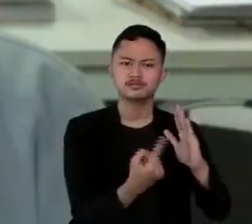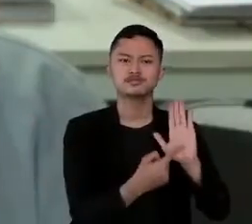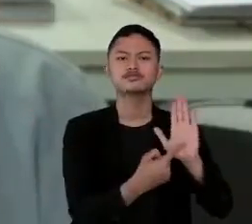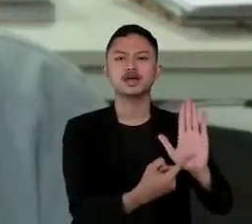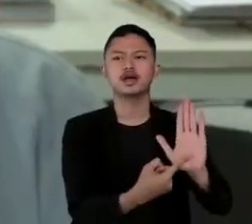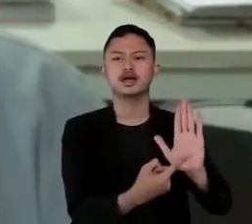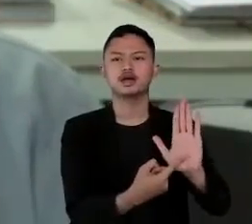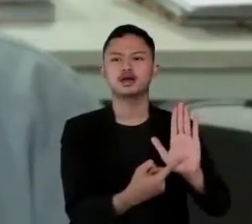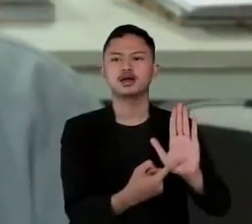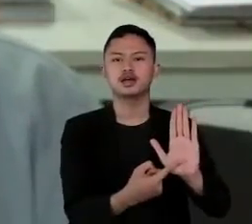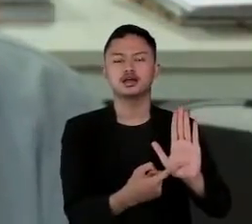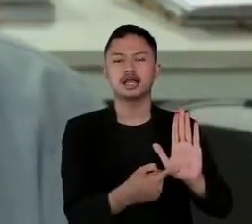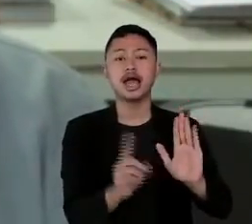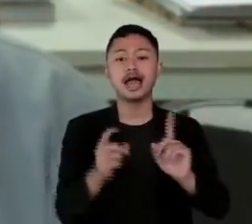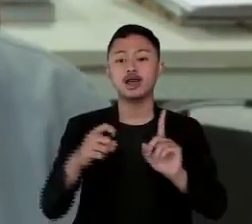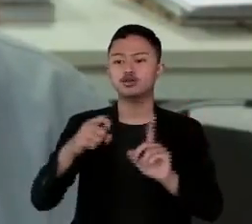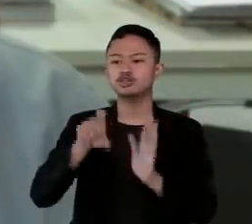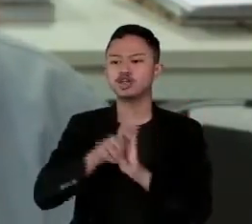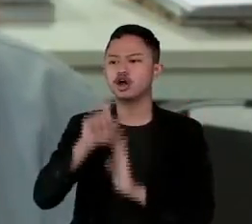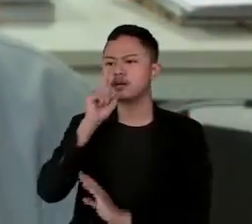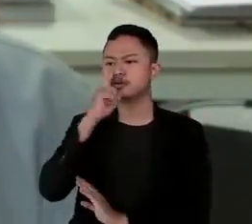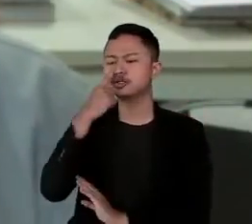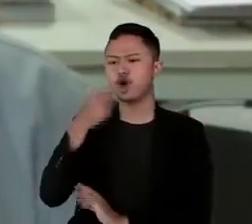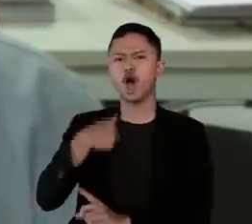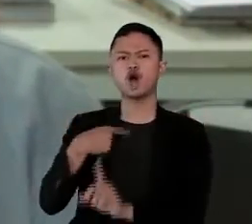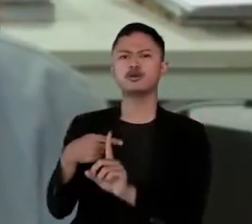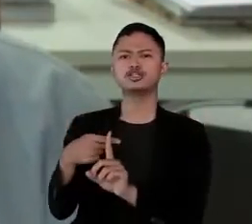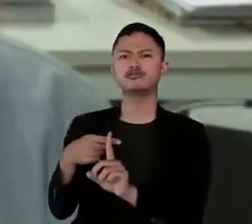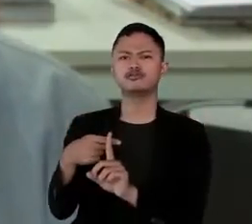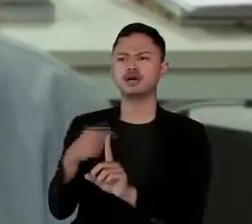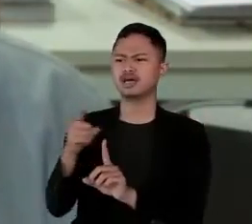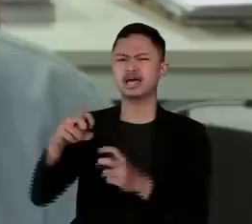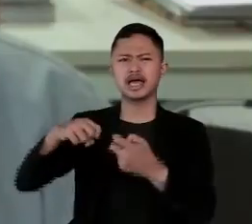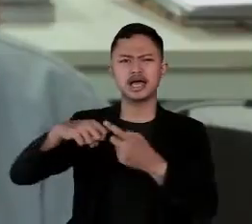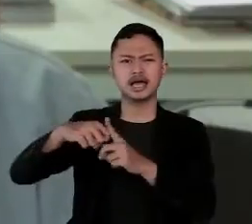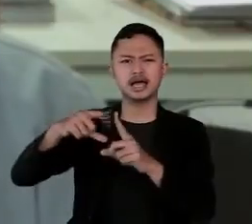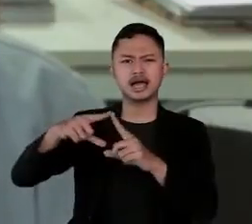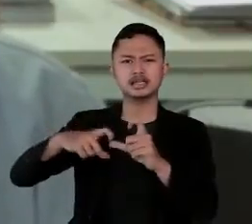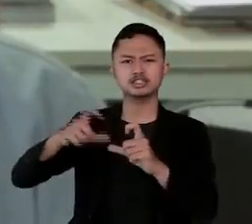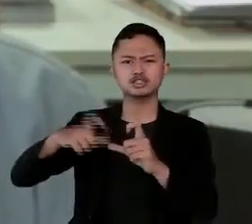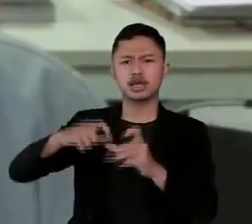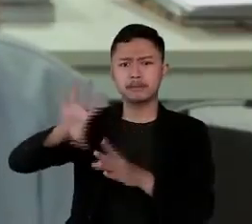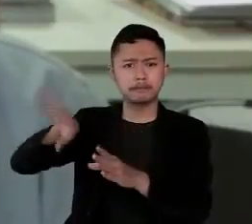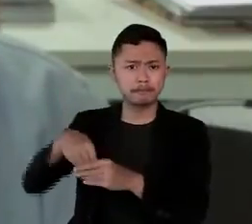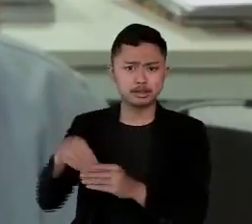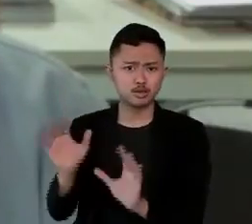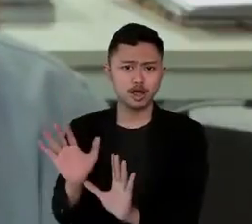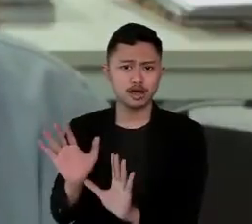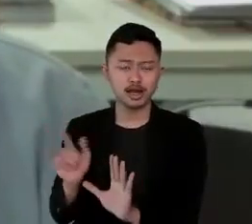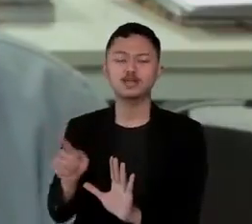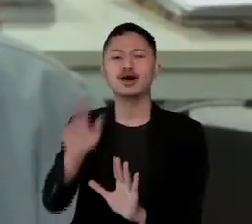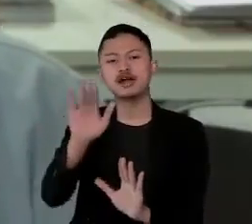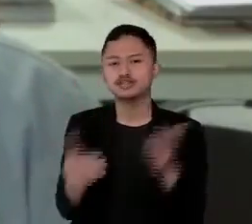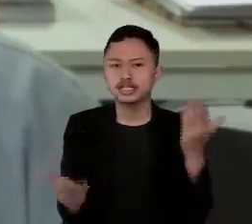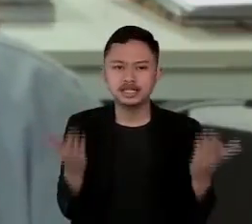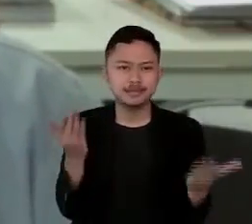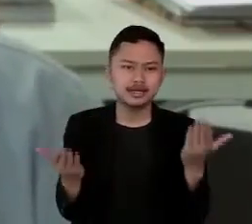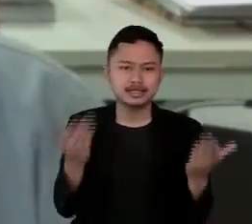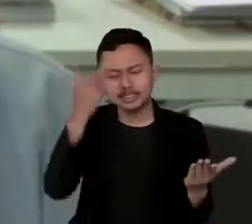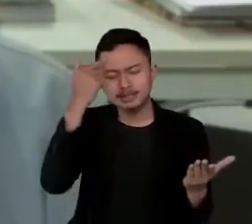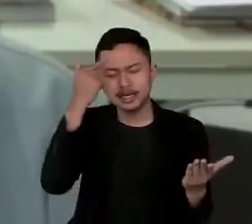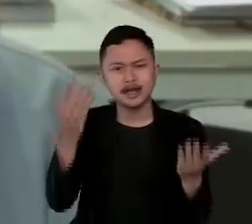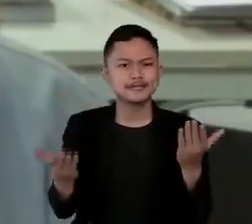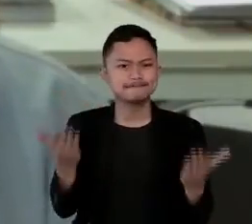dari password positif atau kejer positif ini mestinya begitu dan yang kedua adalah Nah kalau sudah demikian